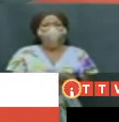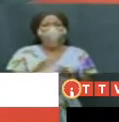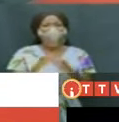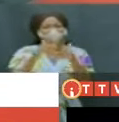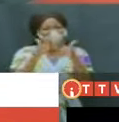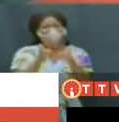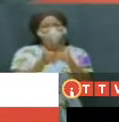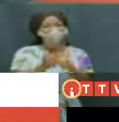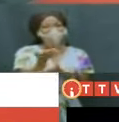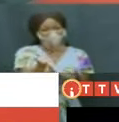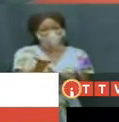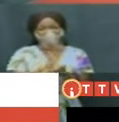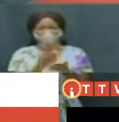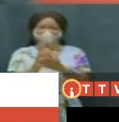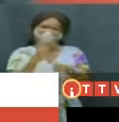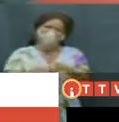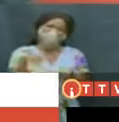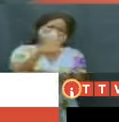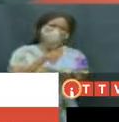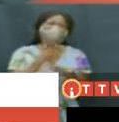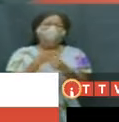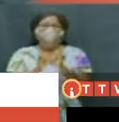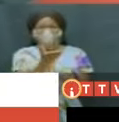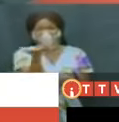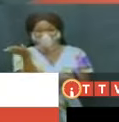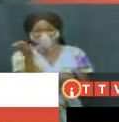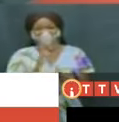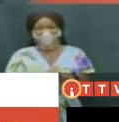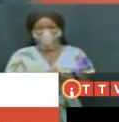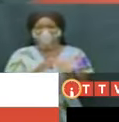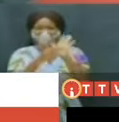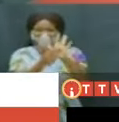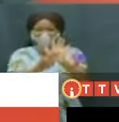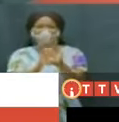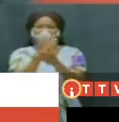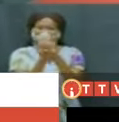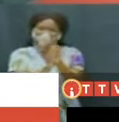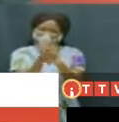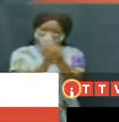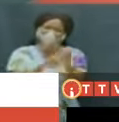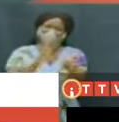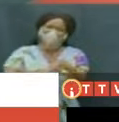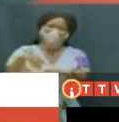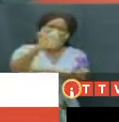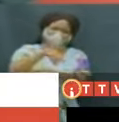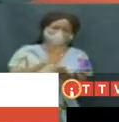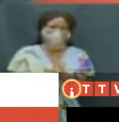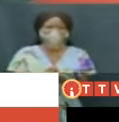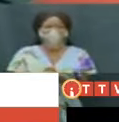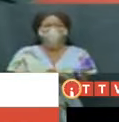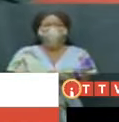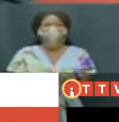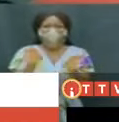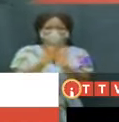nthawi, tikuyenera ife kumasamba m'manja nthawi zonse, tikuyenera ife kumavala maski